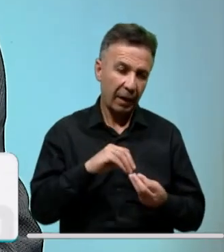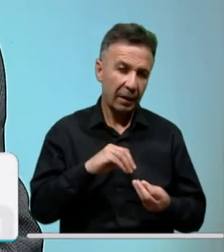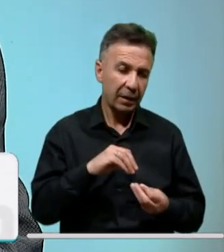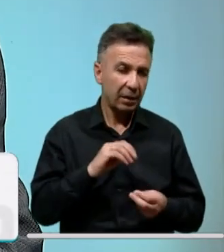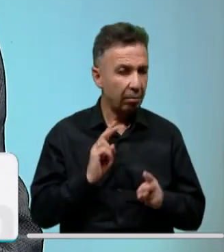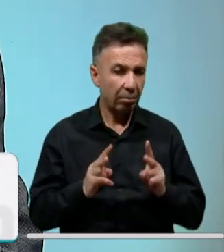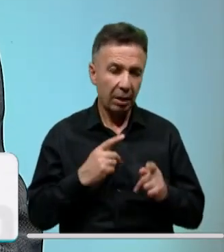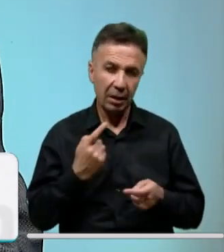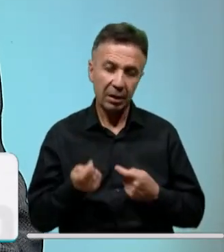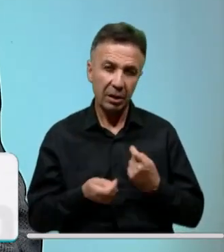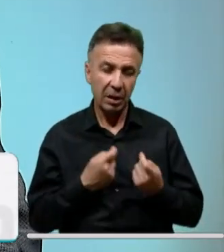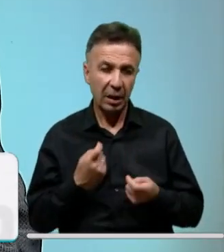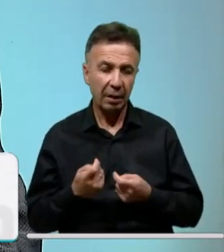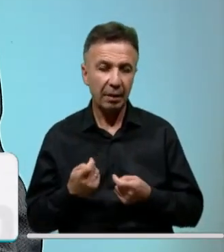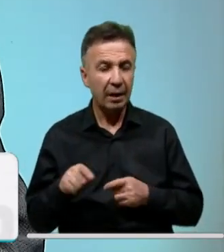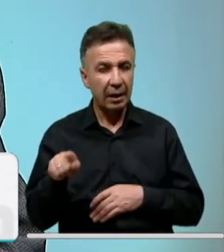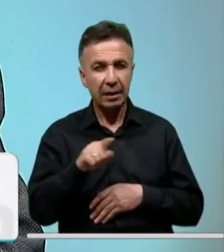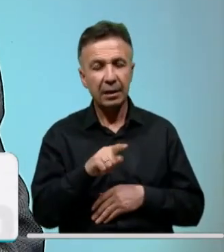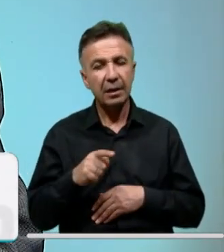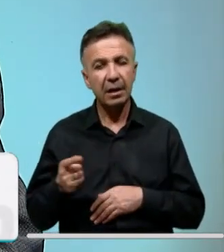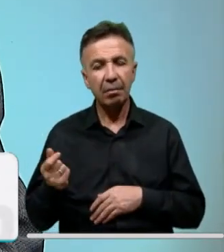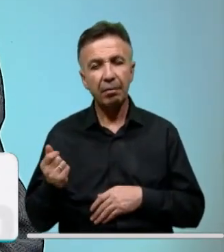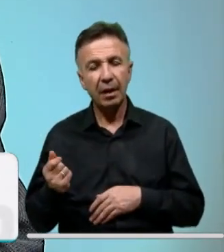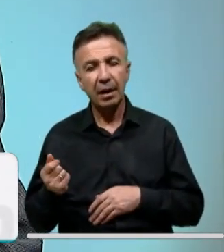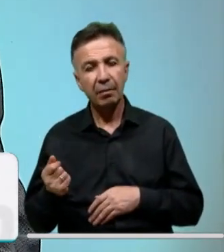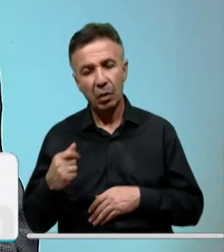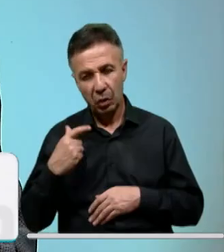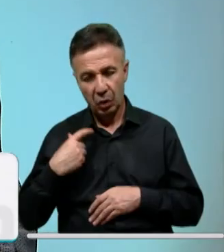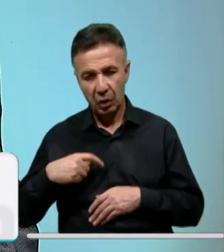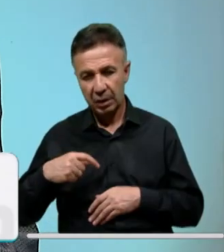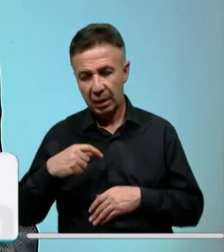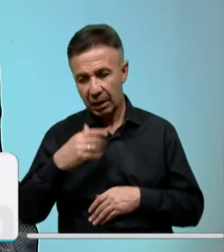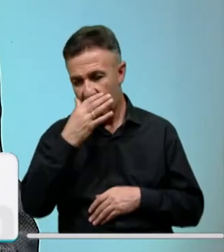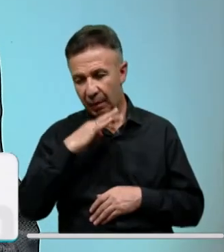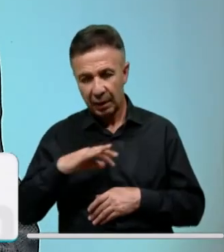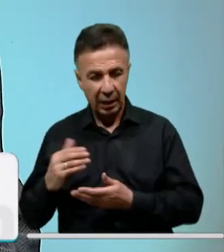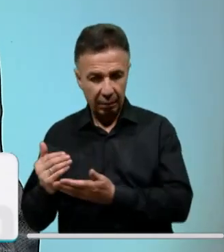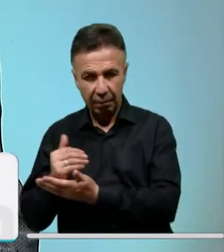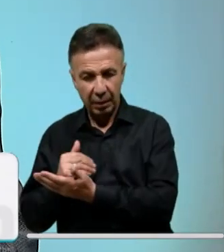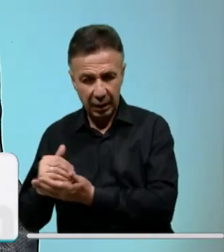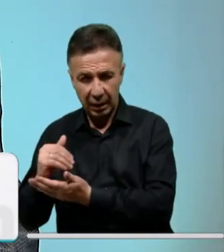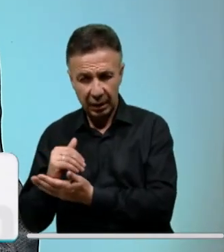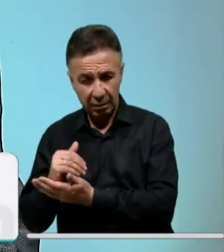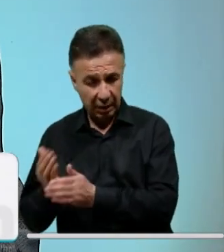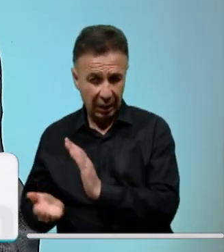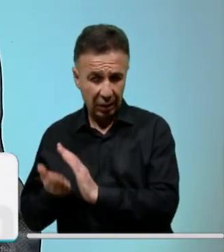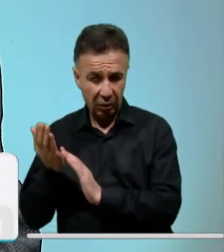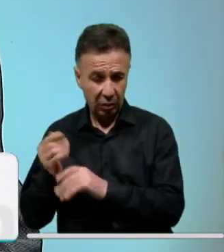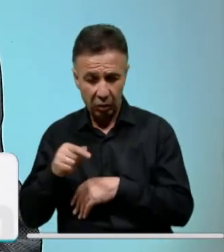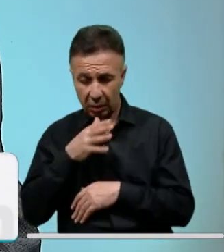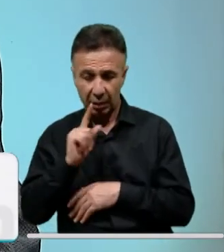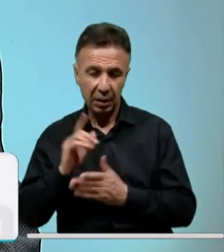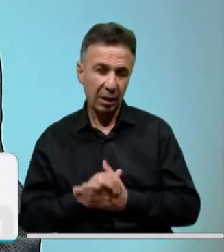takım işlemlerle mi sizin orada biriken paranızı nemalandırıyorlar? Bunu öğrenmeniz mümkün.